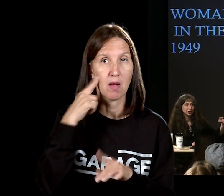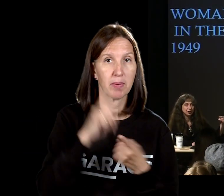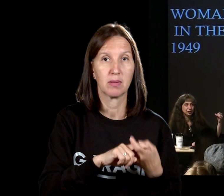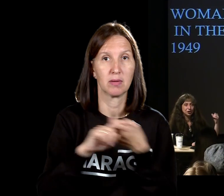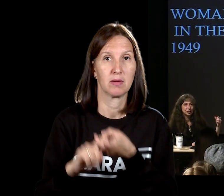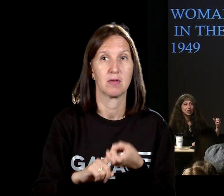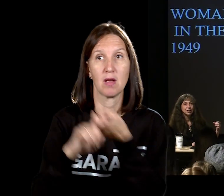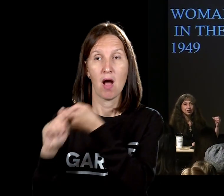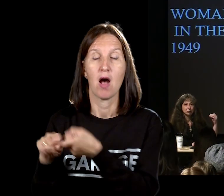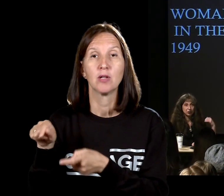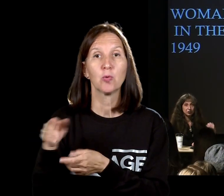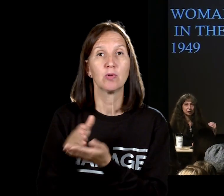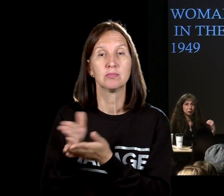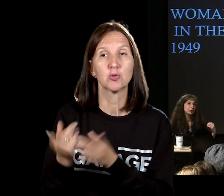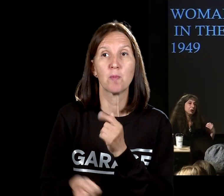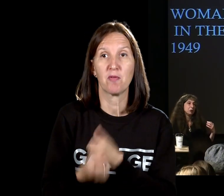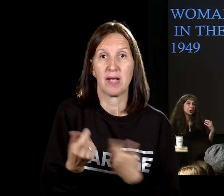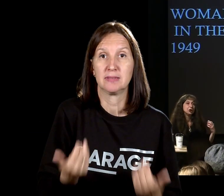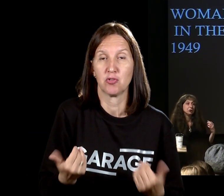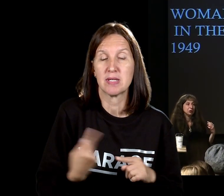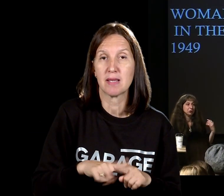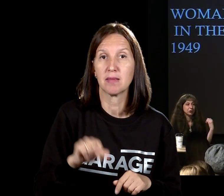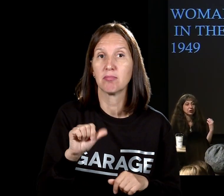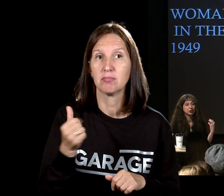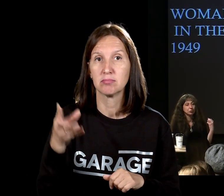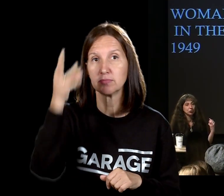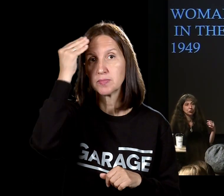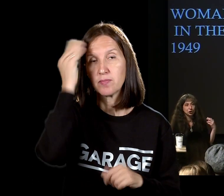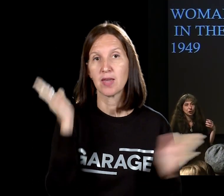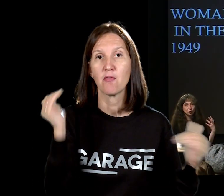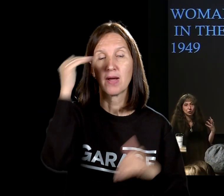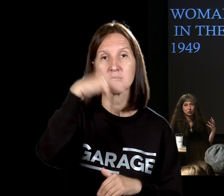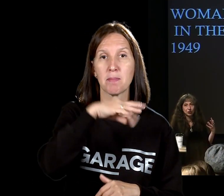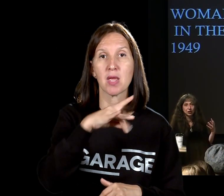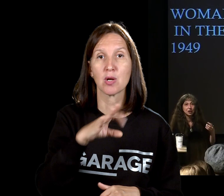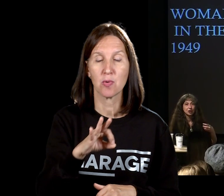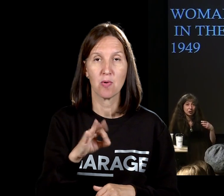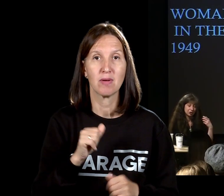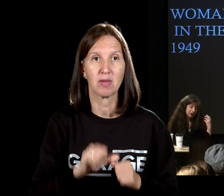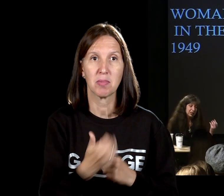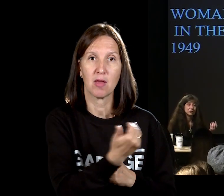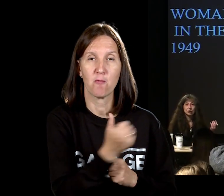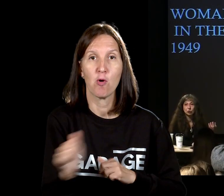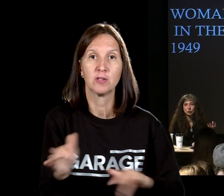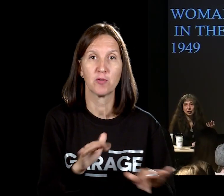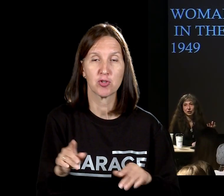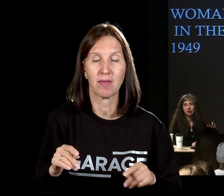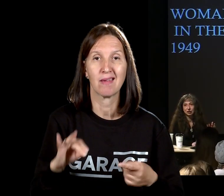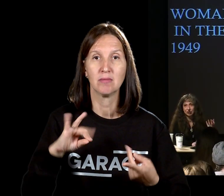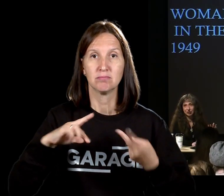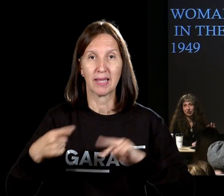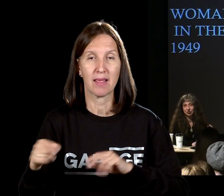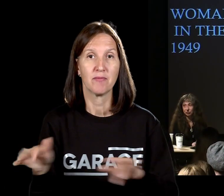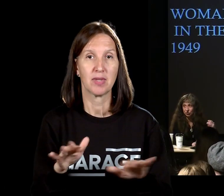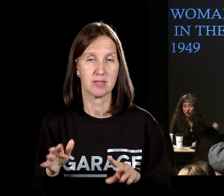которое появляется сейчас, это, наверное, впервые прочитываемое в картинах Миро движение, собственно говоря, действие, которым эта